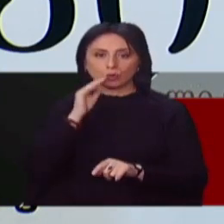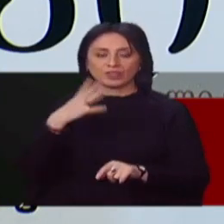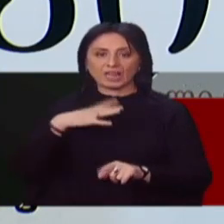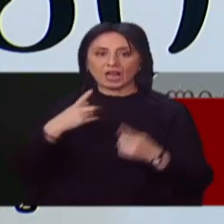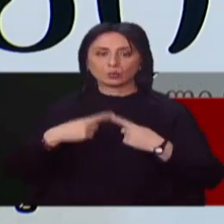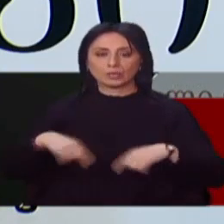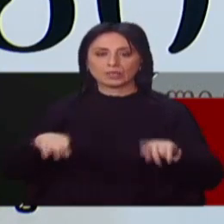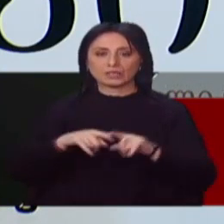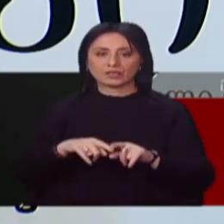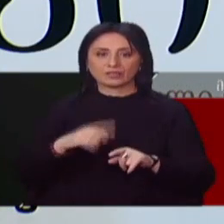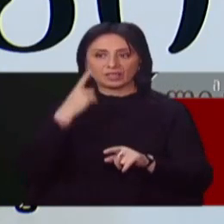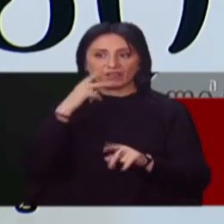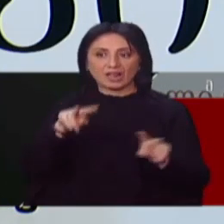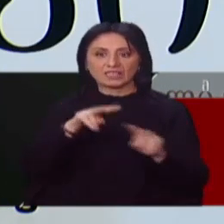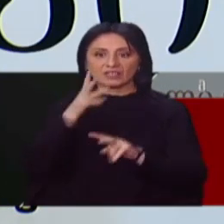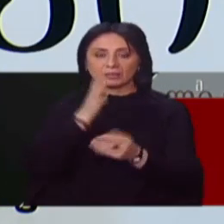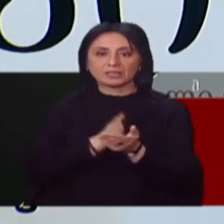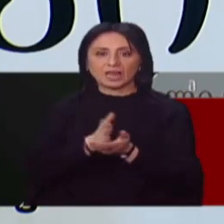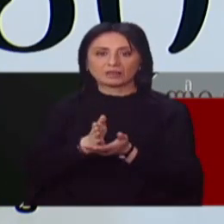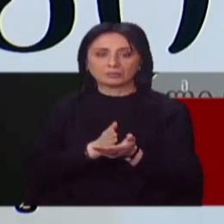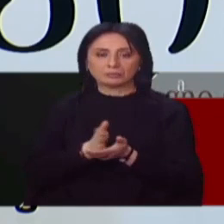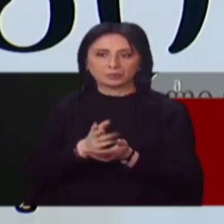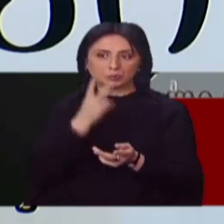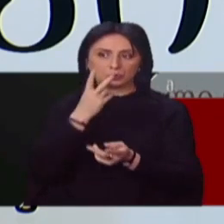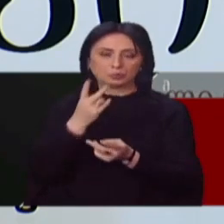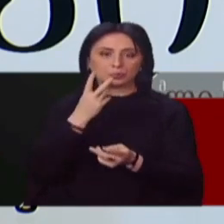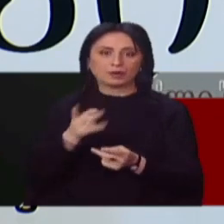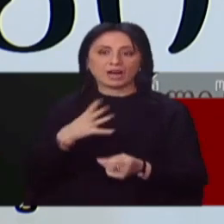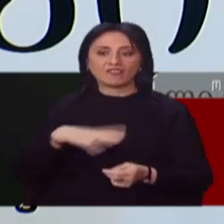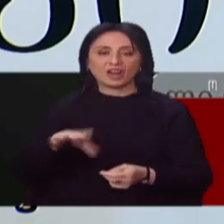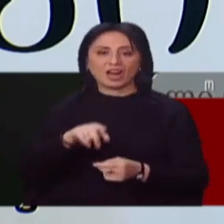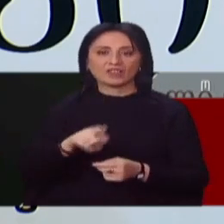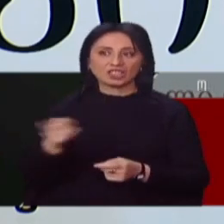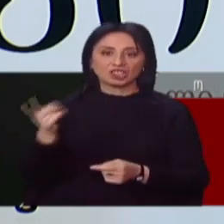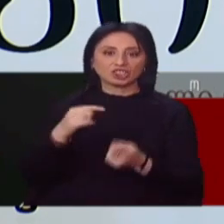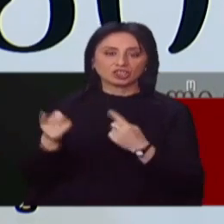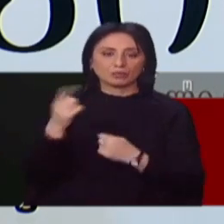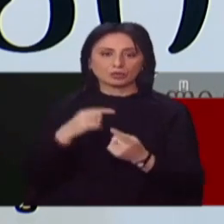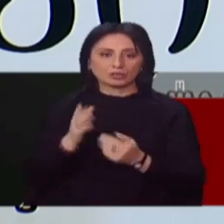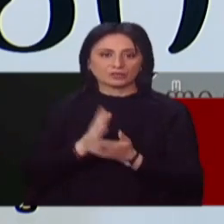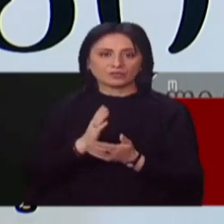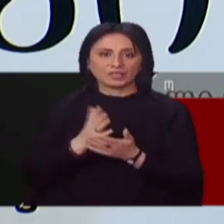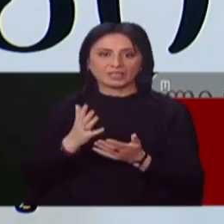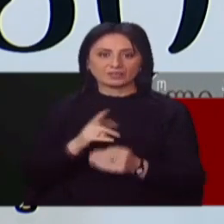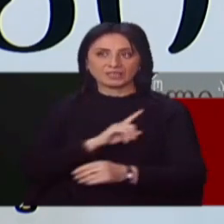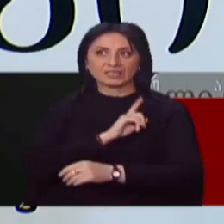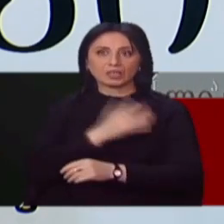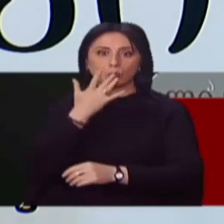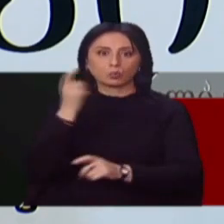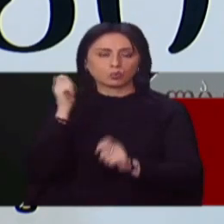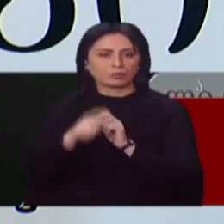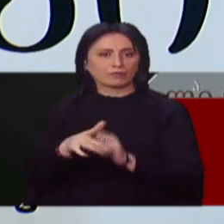kartuli sazogadueba, twalsadevnebs tslebis ganmavobashi, rom am kveqanashi shemodis didzali uchovuri